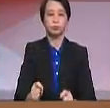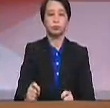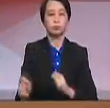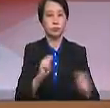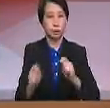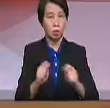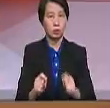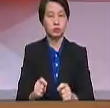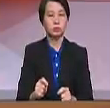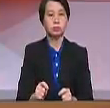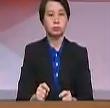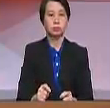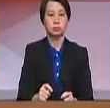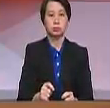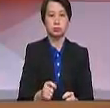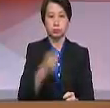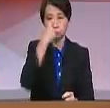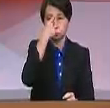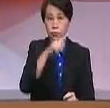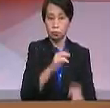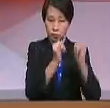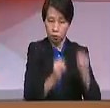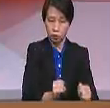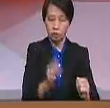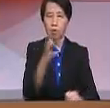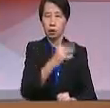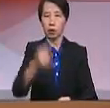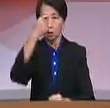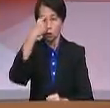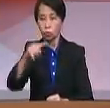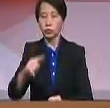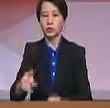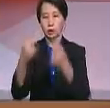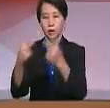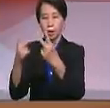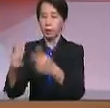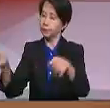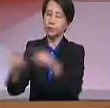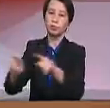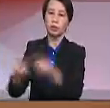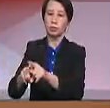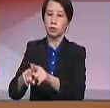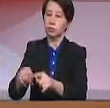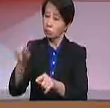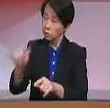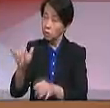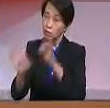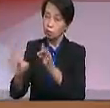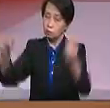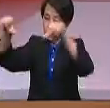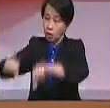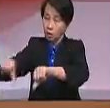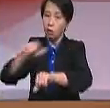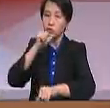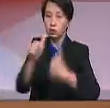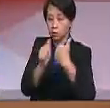saja kepada individu tetapi juga kepada pemilik-pemilik premis yang gagal mematuhi